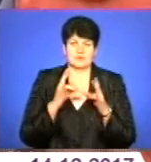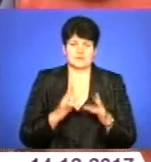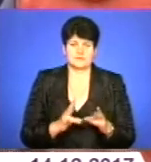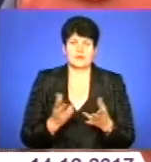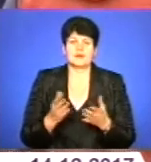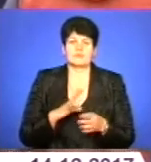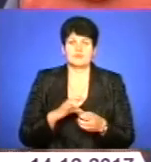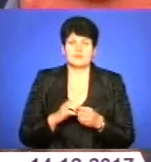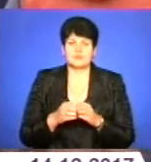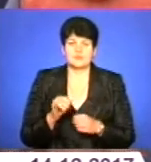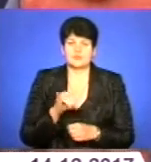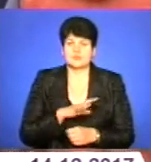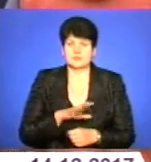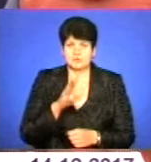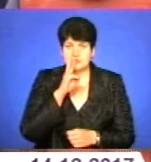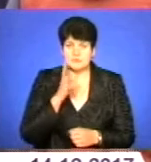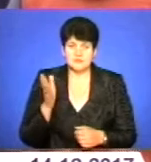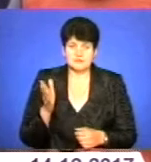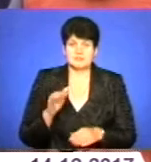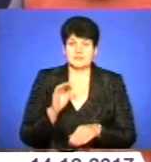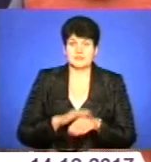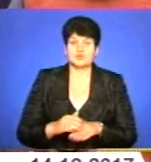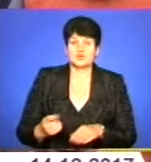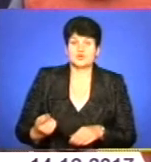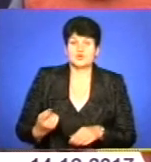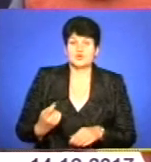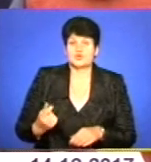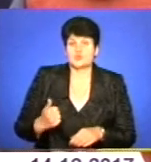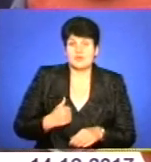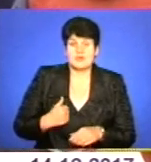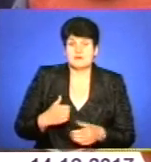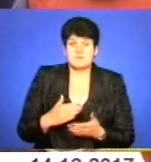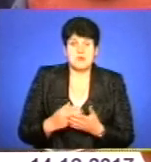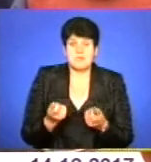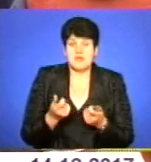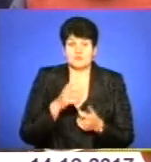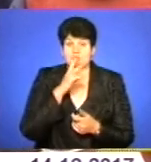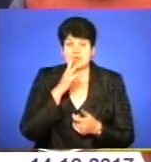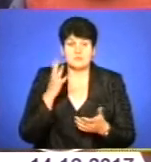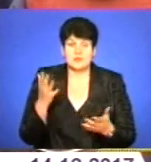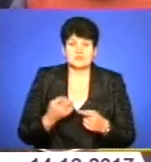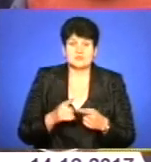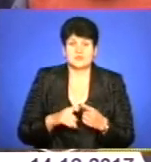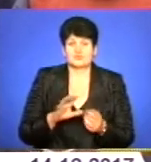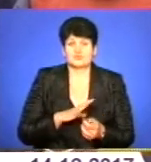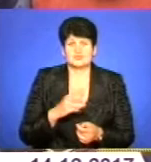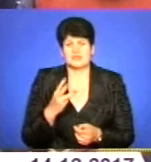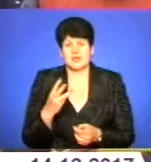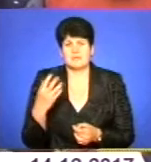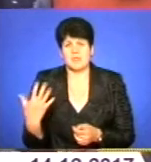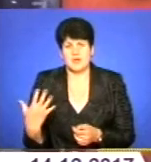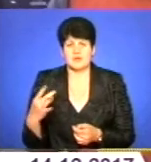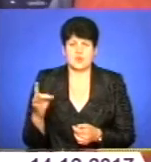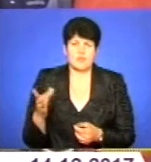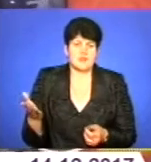Те, що вони не мали заробітної плати. Тобто, фактично, солдат строкової служби мав дуже маленьку заробітну плату. Це було 3-5